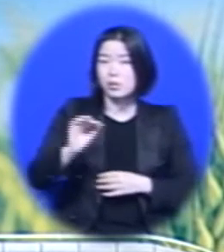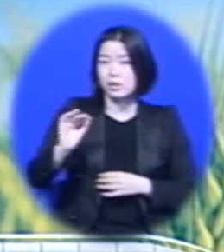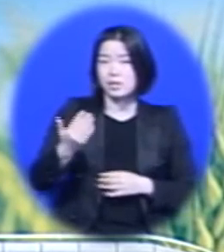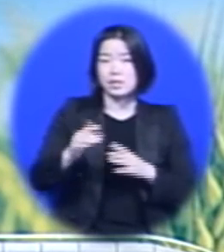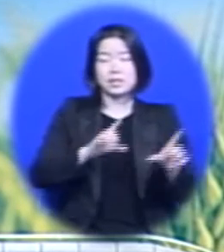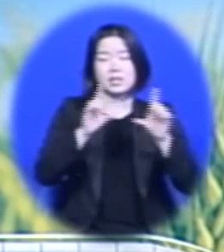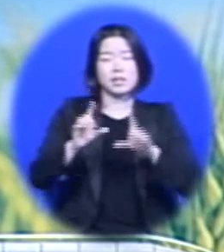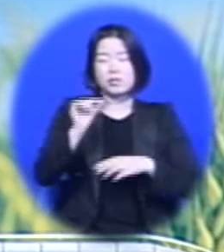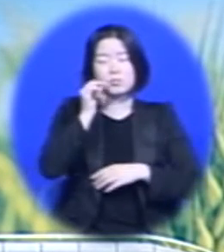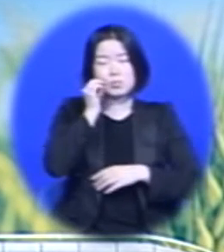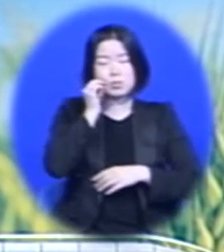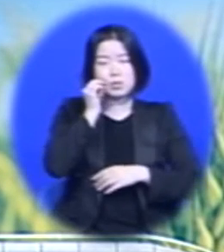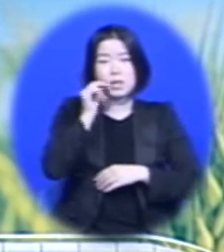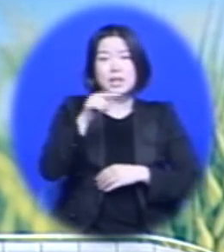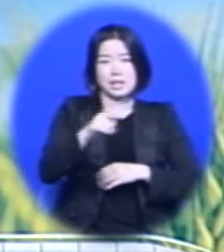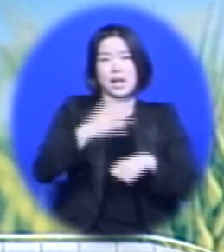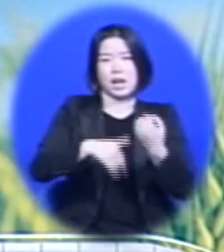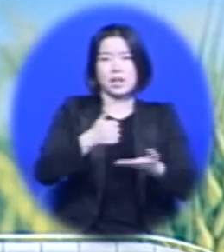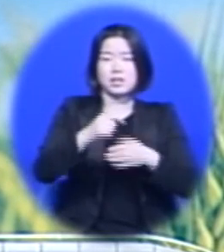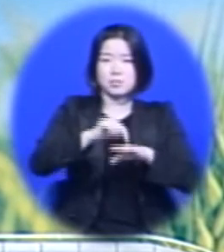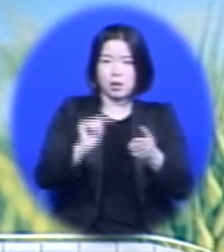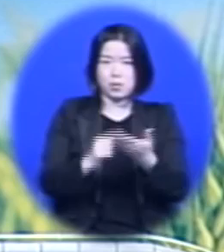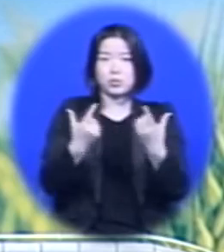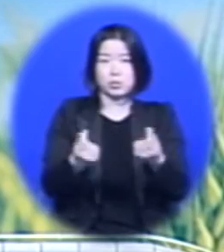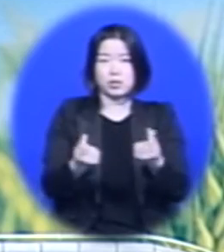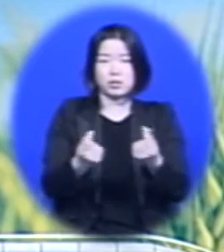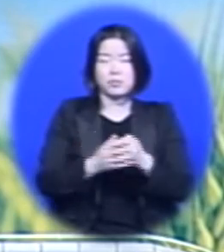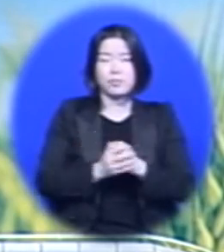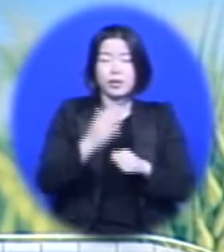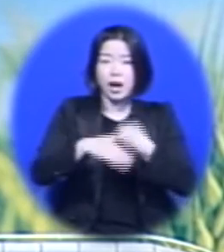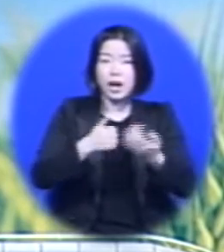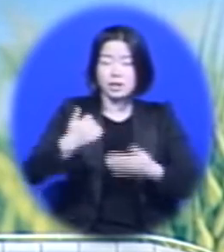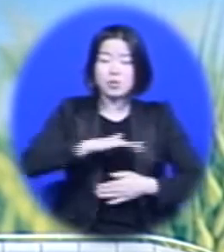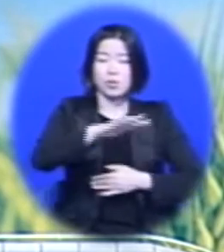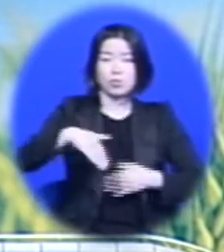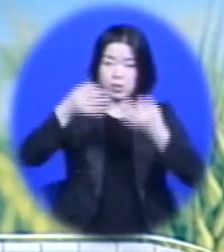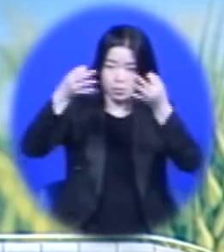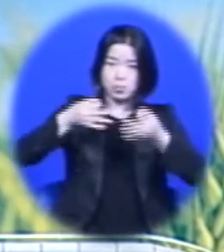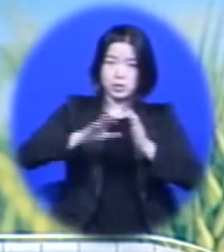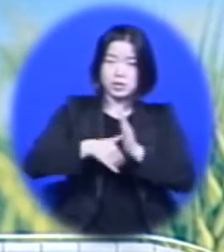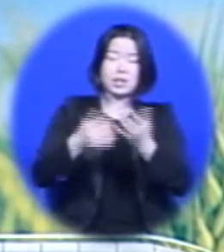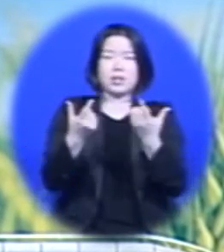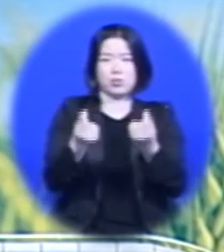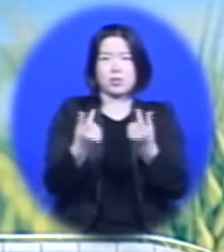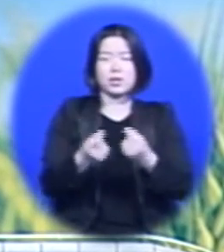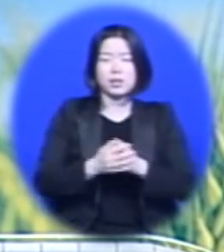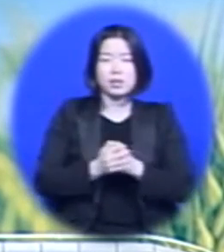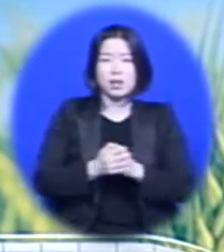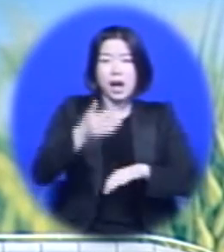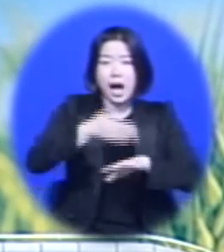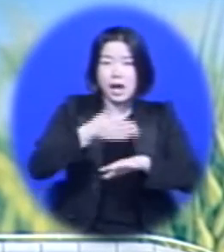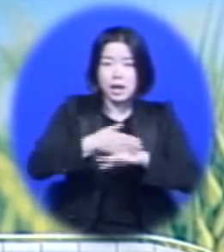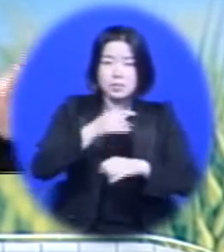없는데, 그게 하나님의 마음입니다. 하나님이 우리를 보실 때 꼭 그와 같으신 겁니다.